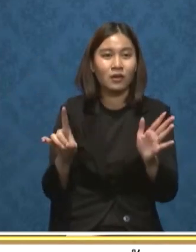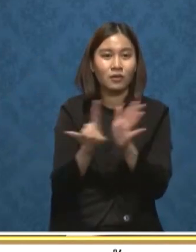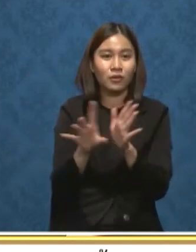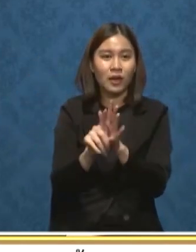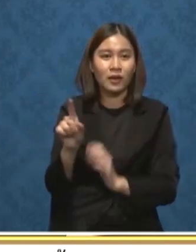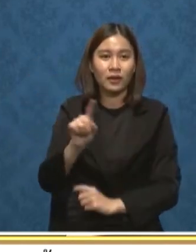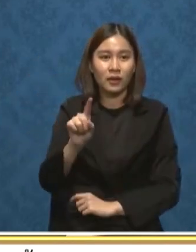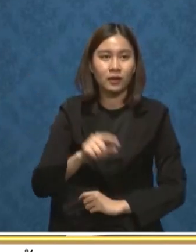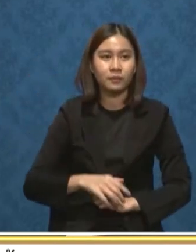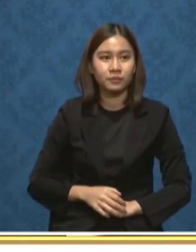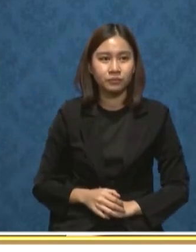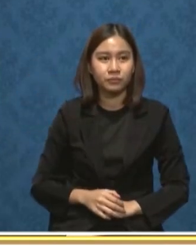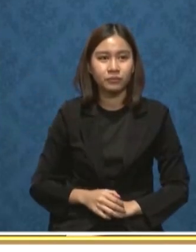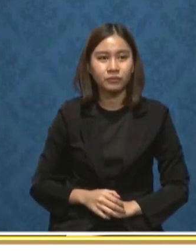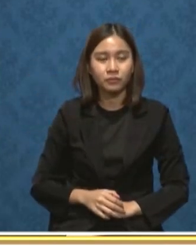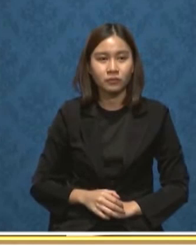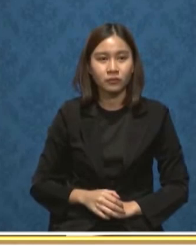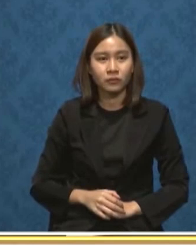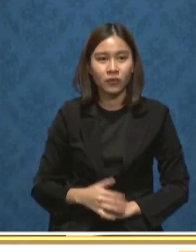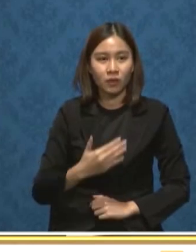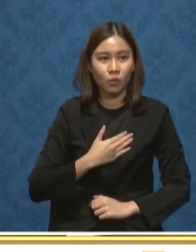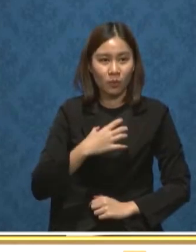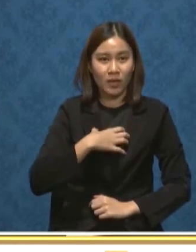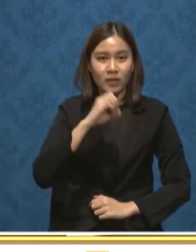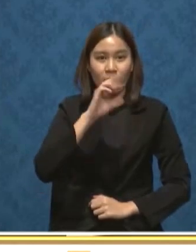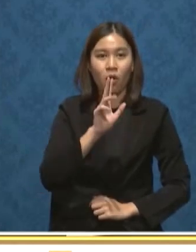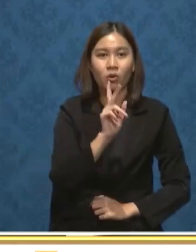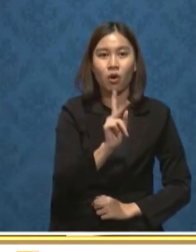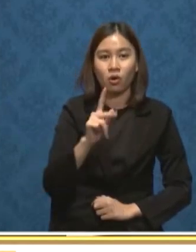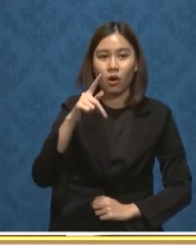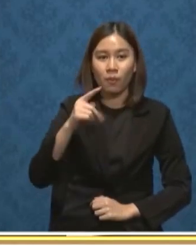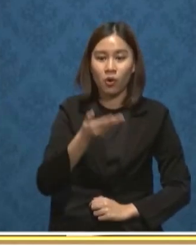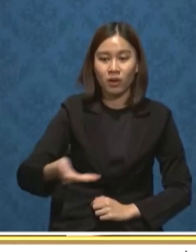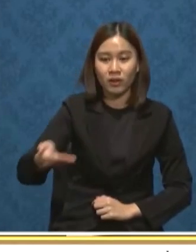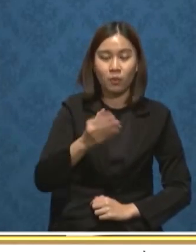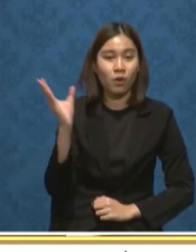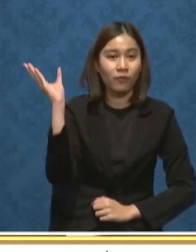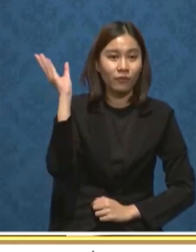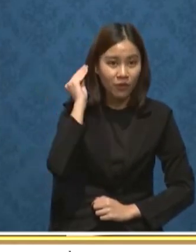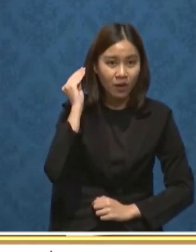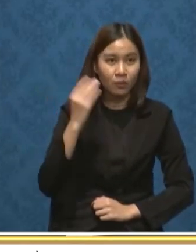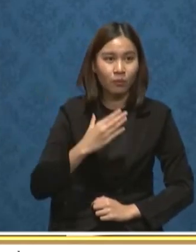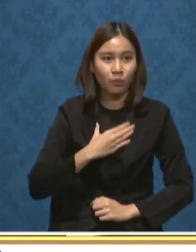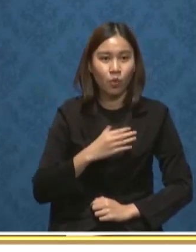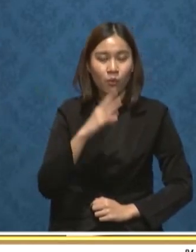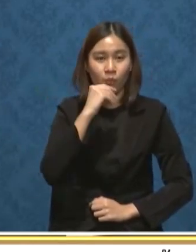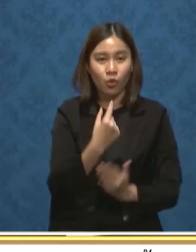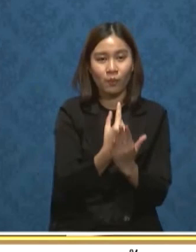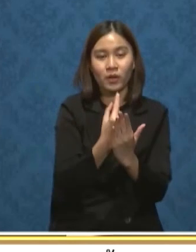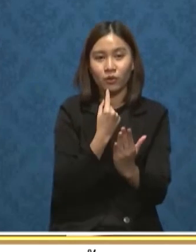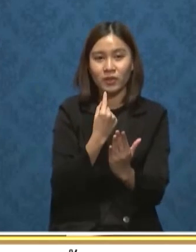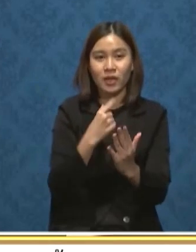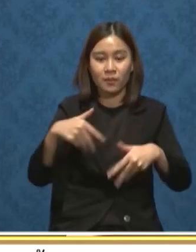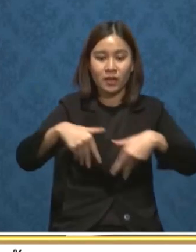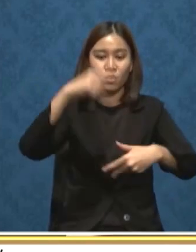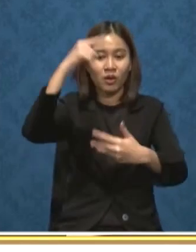ครท่มาทานครับผมอยากย้ำให้กรกพอที่นั่งฟังตรงนี้และผมพูดแทนใจประชาชนทั้งประ